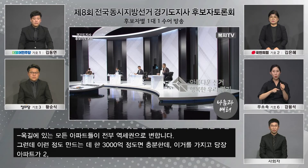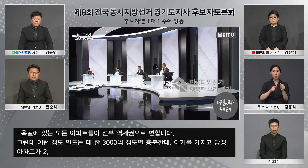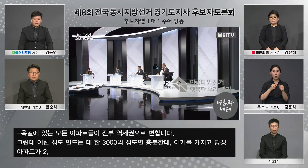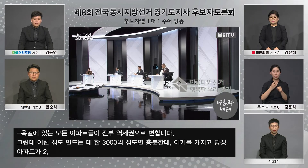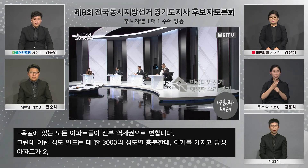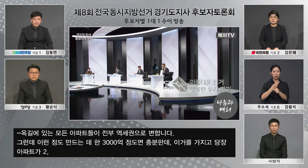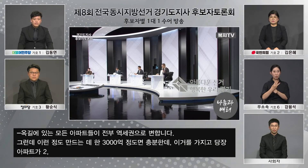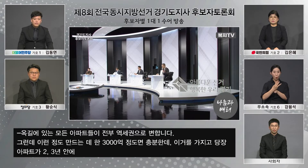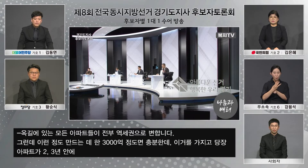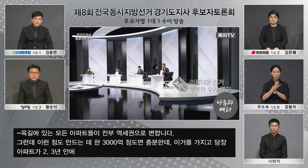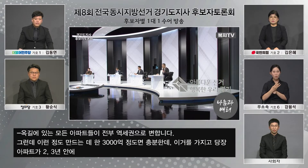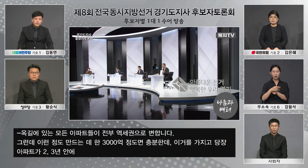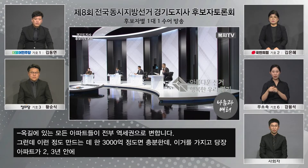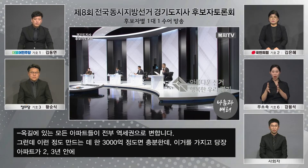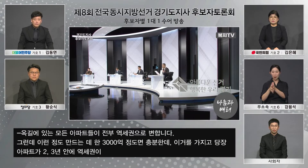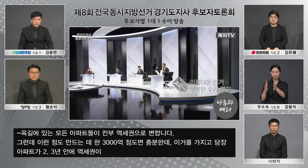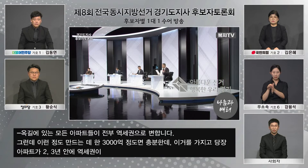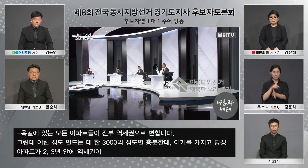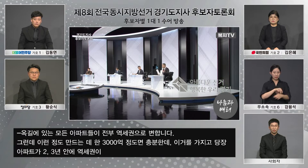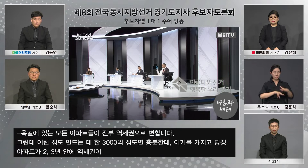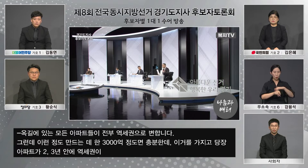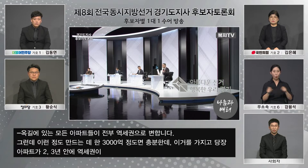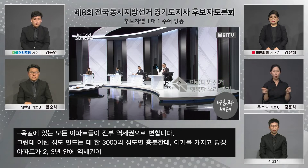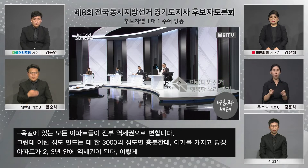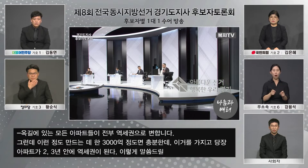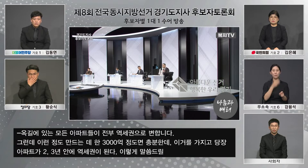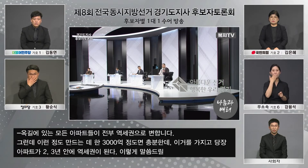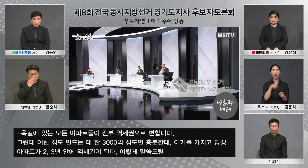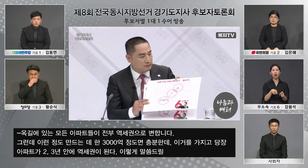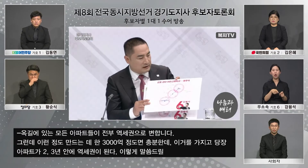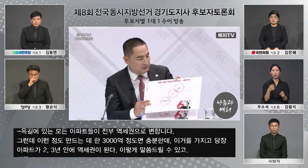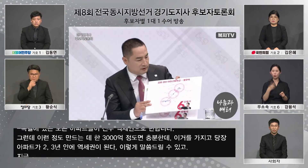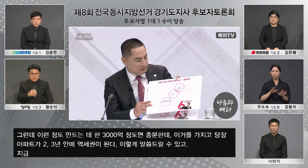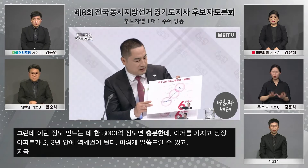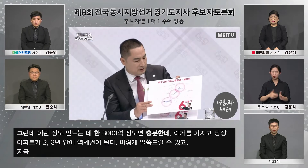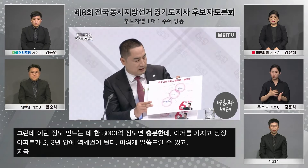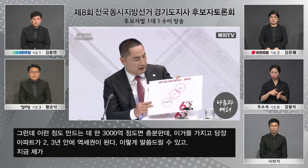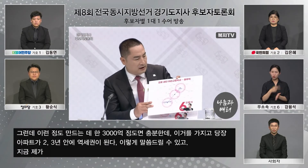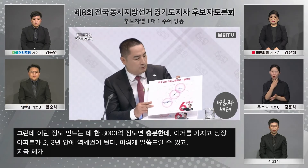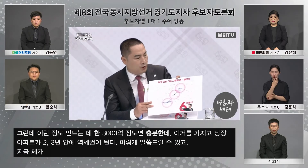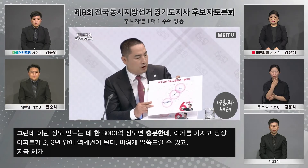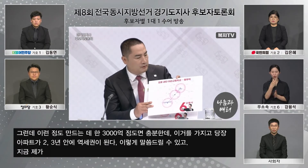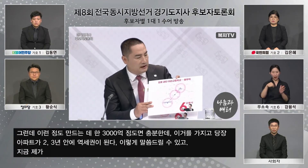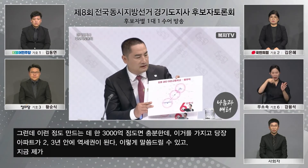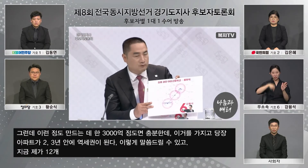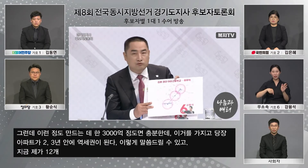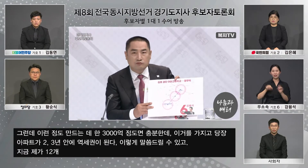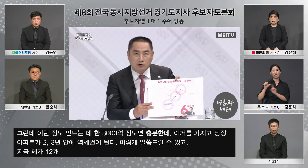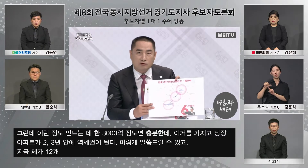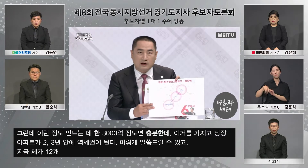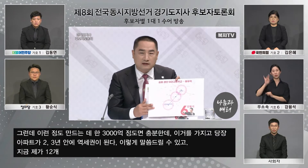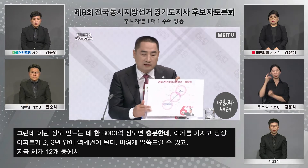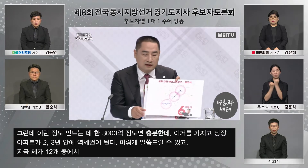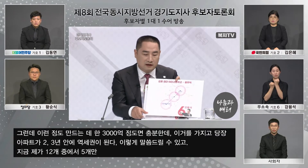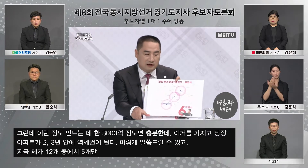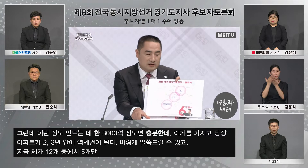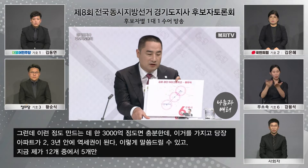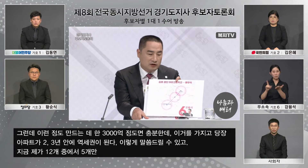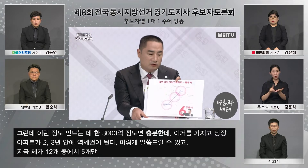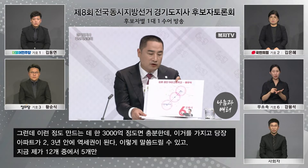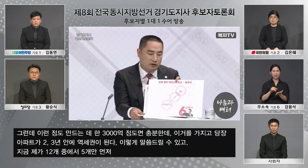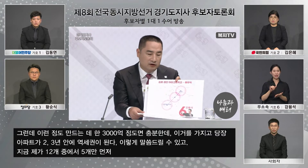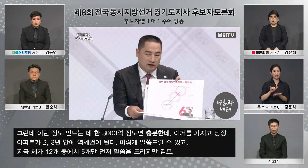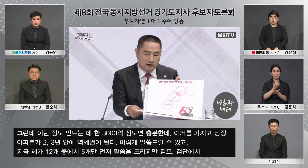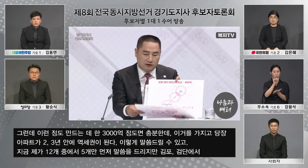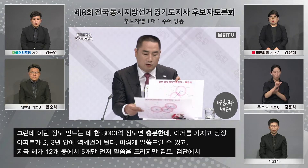된다. 이렇게 말씀드릴 수 있고, 지금 제가 12개 중에서 5개만 먼저 말씀을 드리지만, 김포 검단에서 풍무역으로 가는